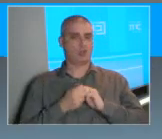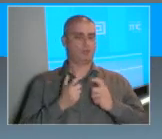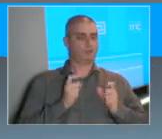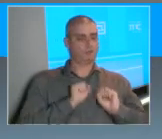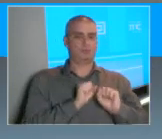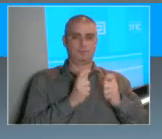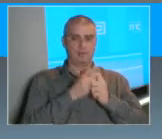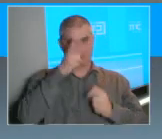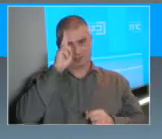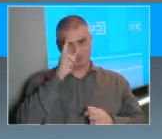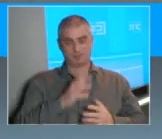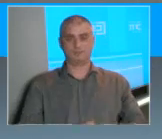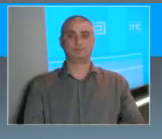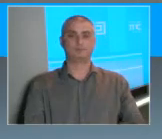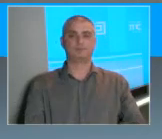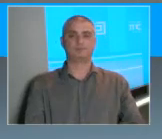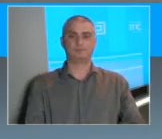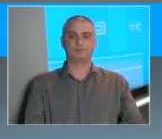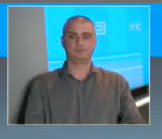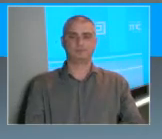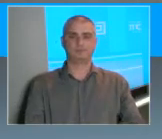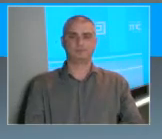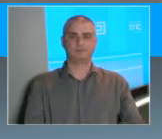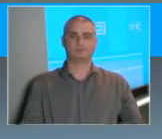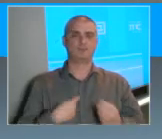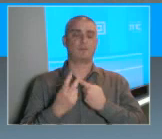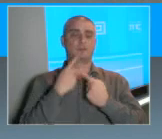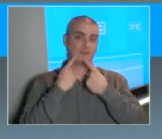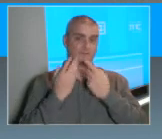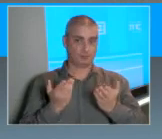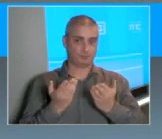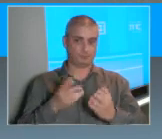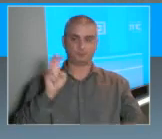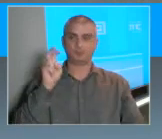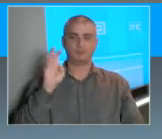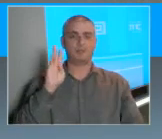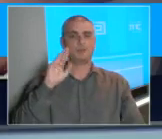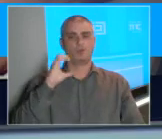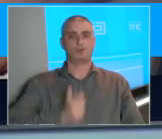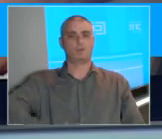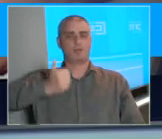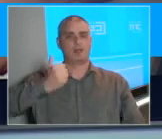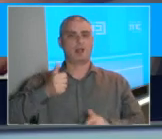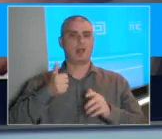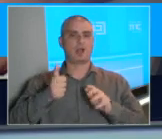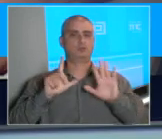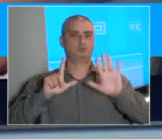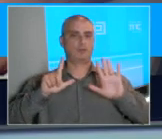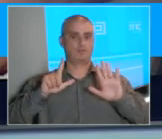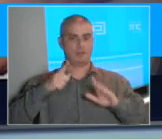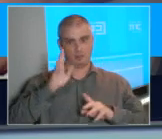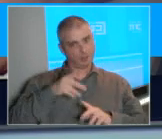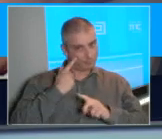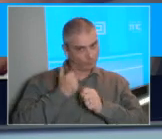מפלגתי, ולעזור לנתניהו, ואני... מצרפת לדיון שלנו את עוזי ברוך, מנכ״ל ועורך ערוץ 7. אתה